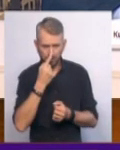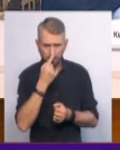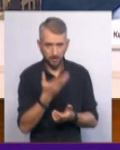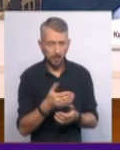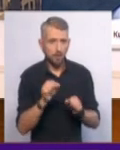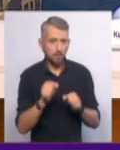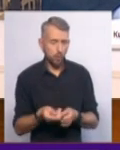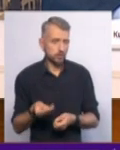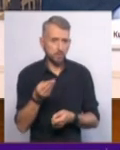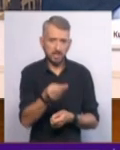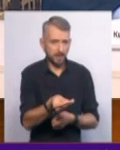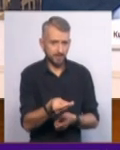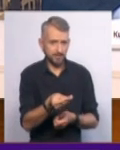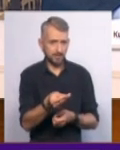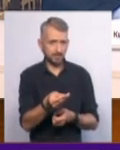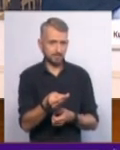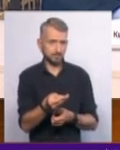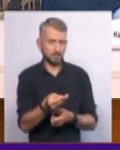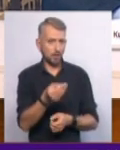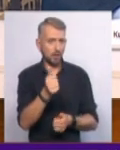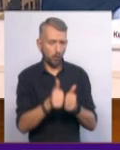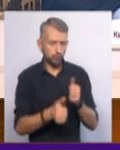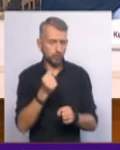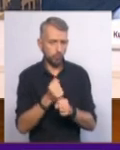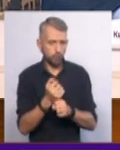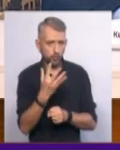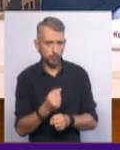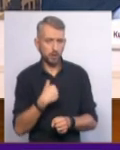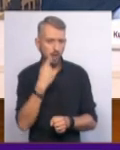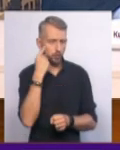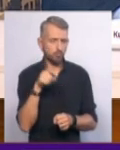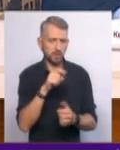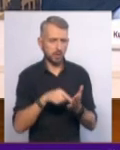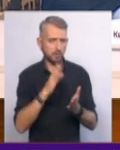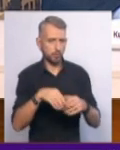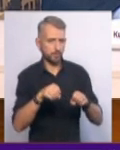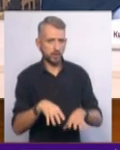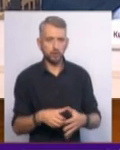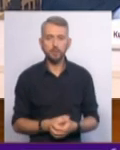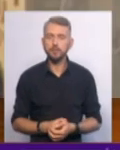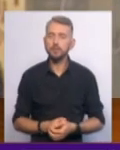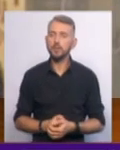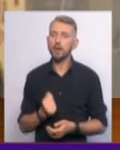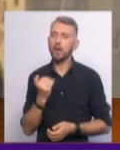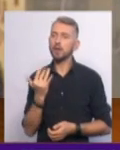кожного робочого дня. І відпрацюємо це питання, я впевнений, що вирішимо найближчим часом. А скільки,